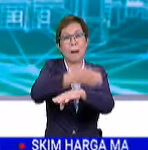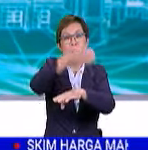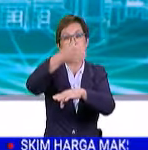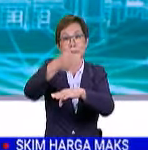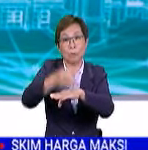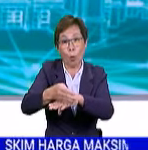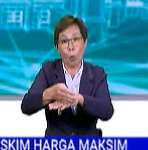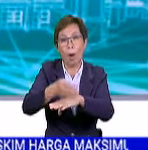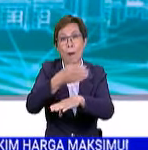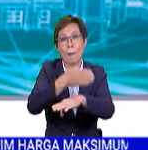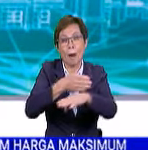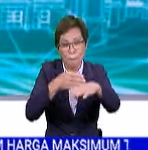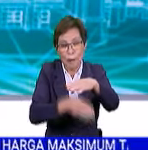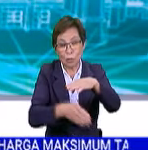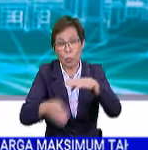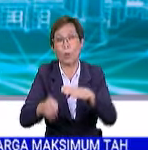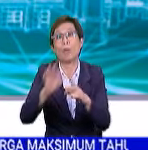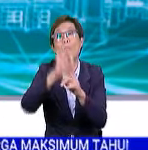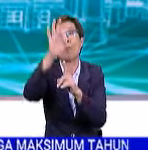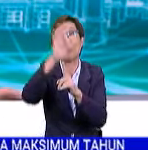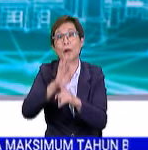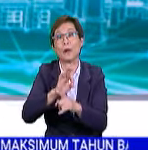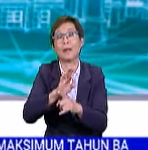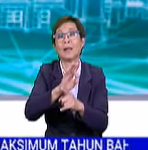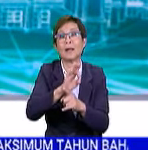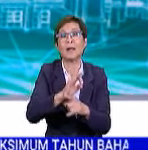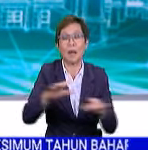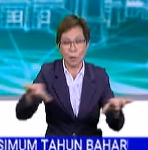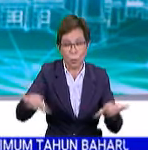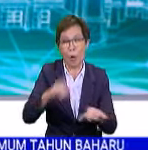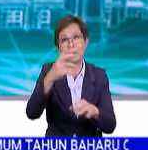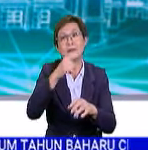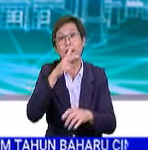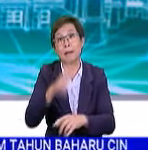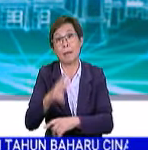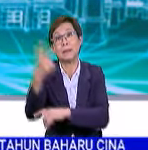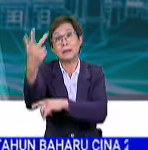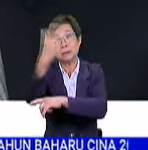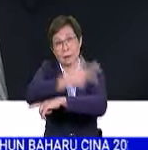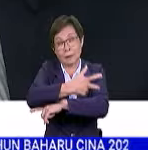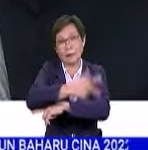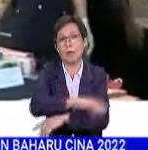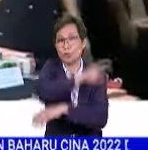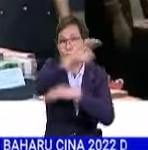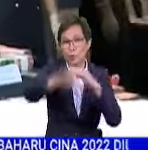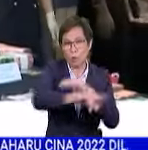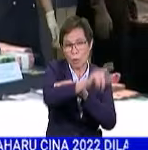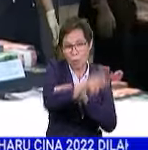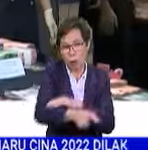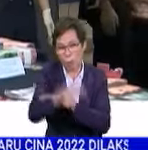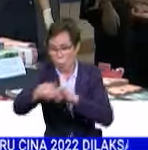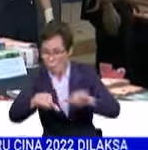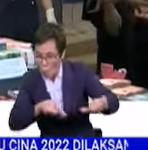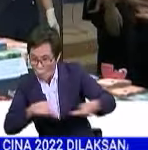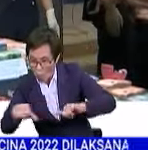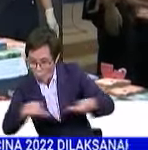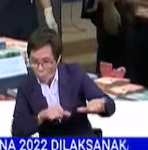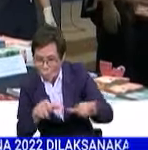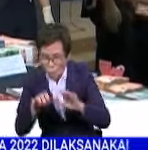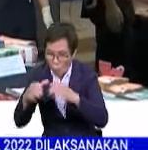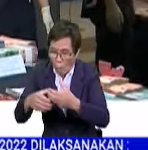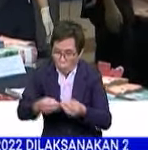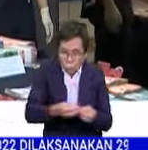menerusi optapis yang dijalankan selama 3 hari. Kesemua suspek dipercayai bergiat aktif dalam